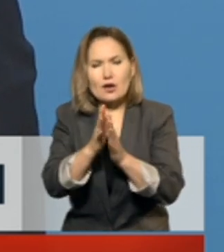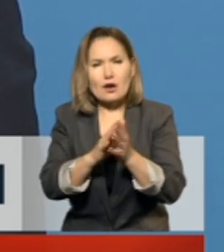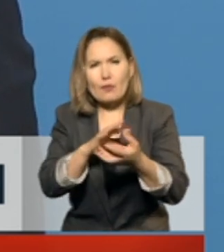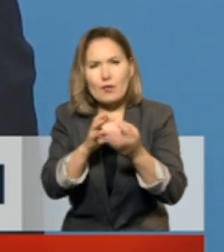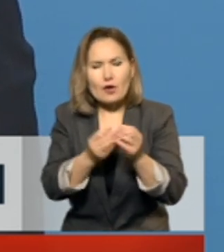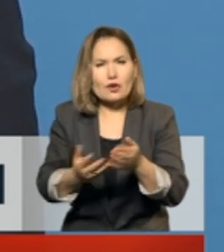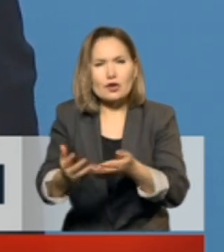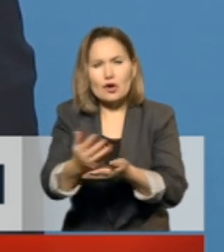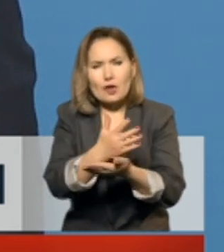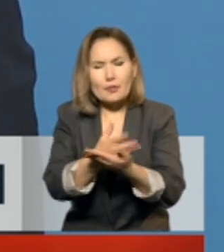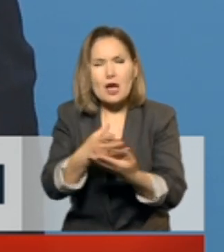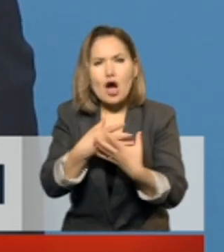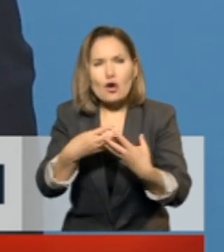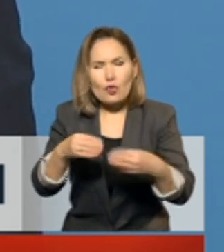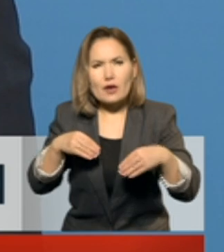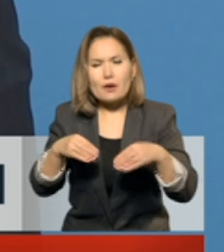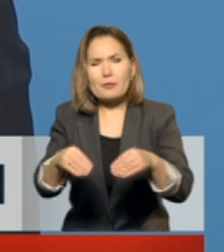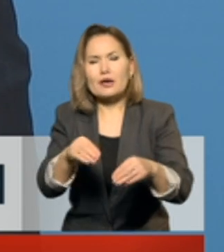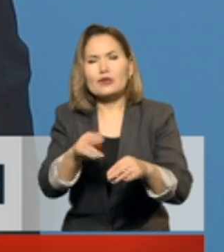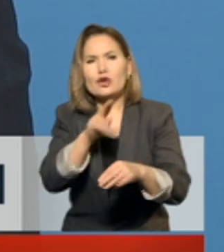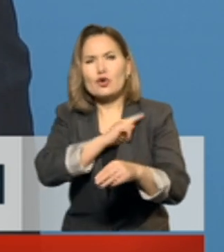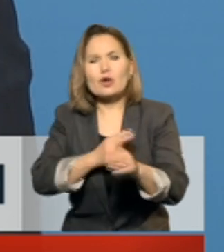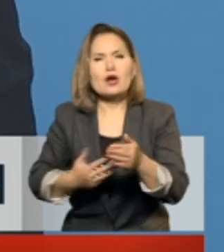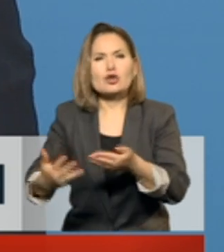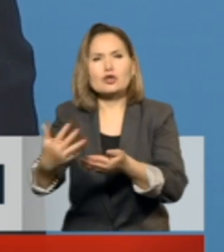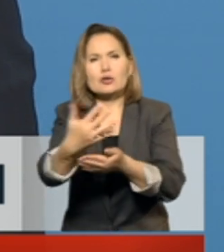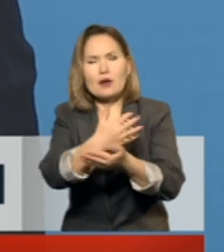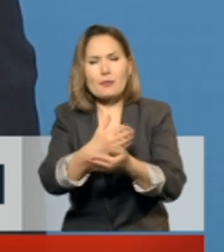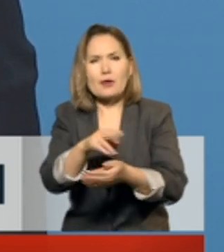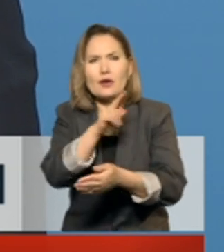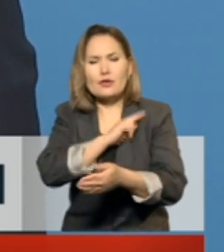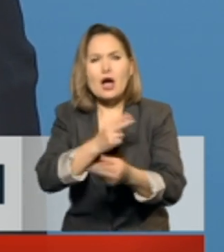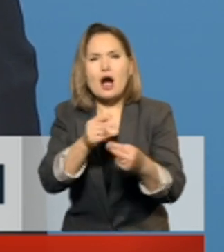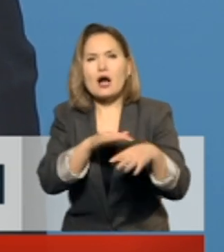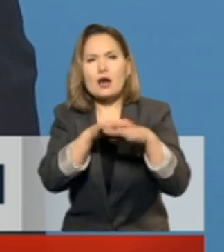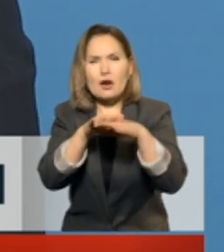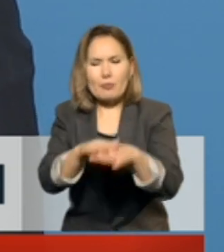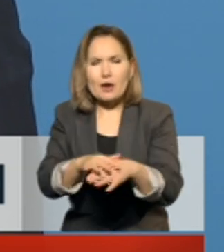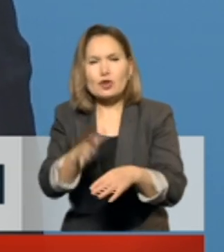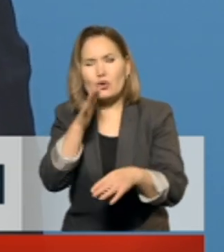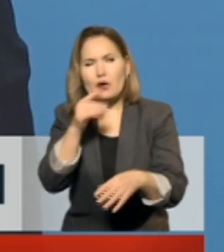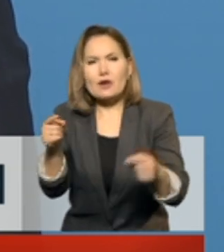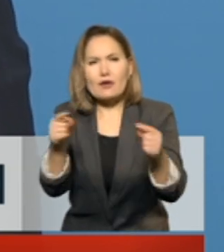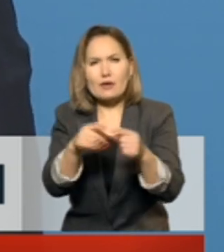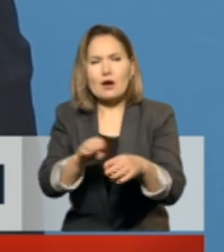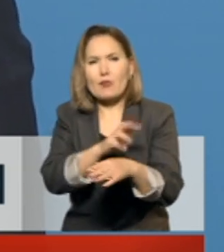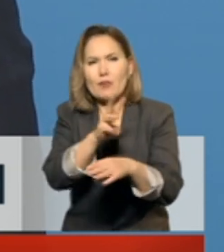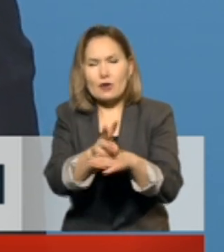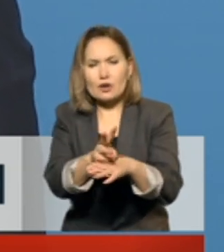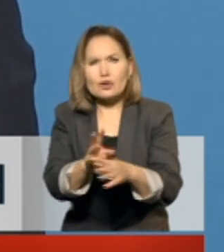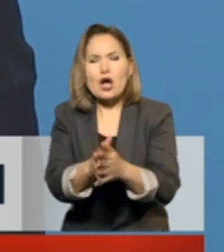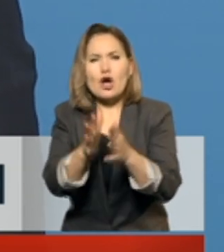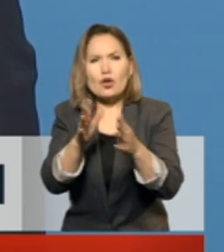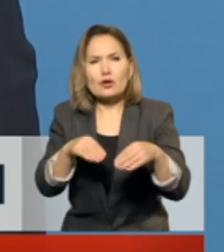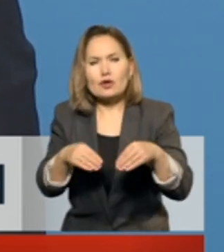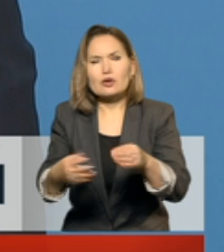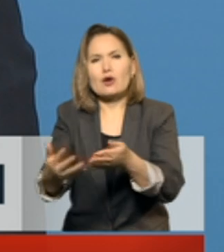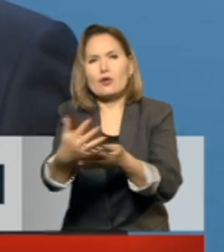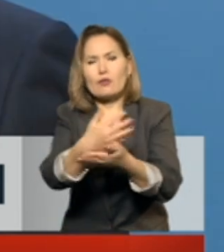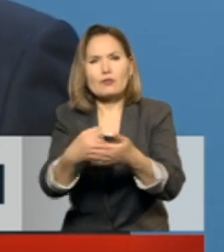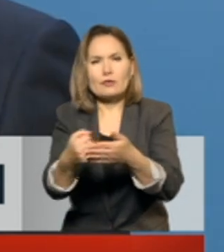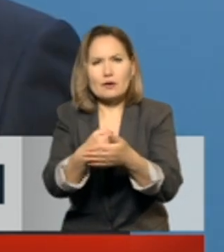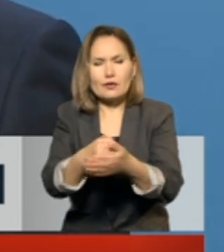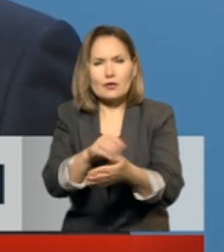нәтижеге көктемгі егіс және егін жинау жұмыстарына қаржыландырудың уақытылы болуы арқасында қол